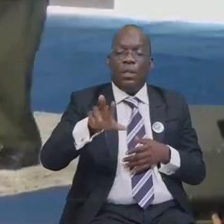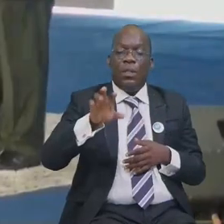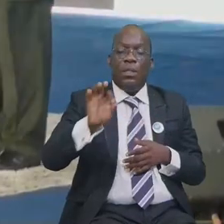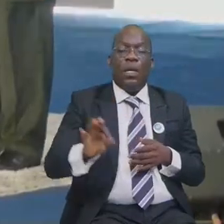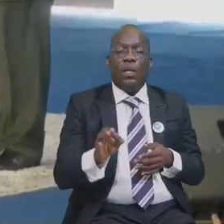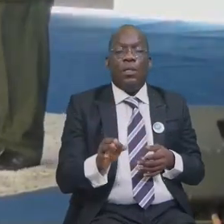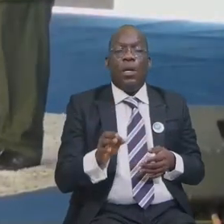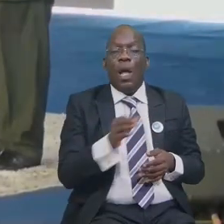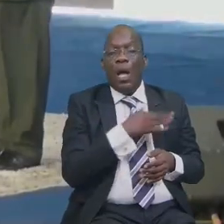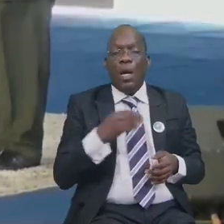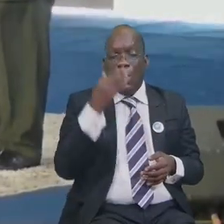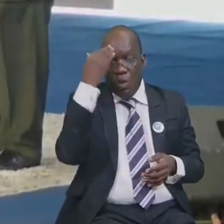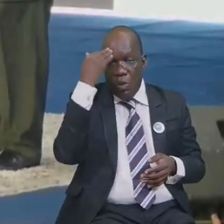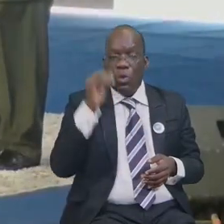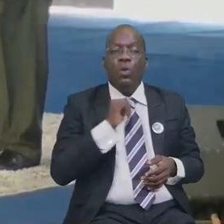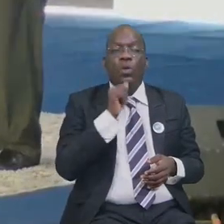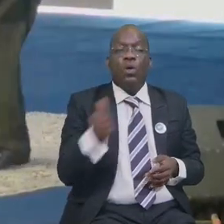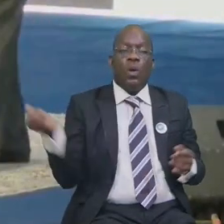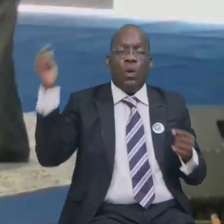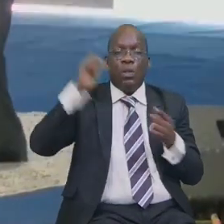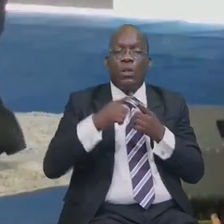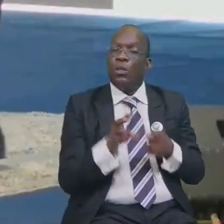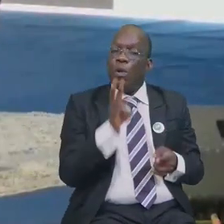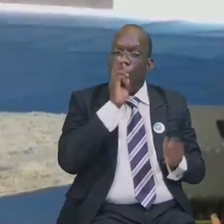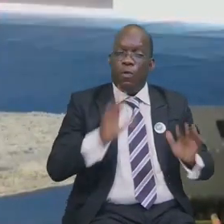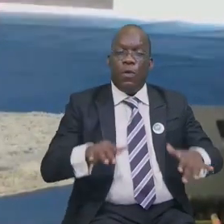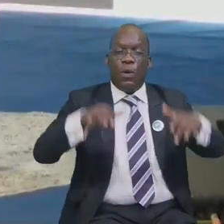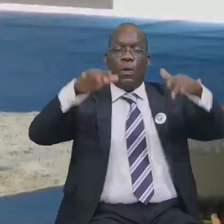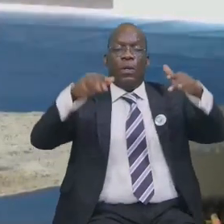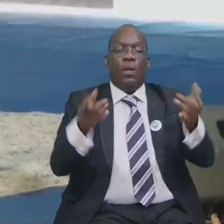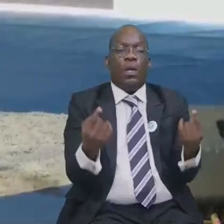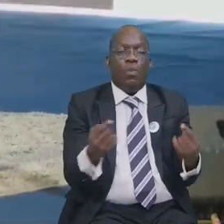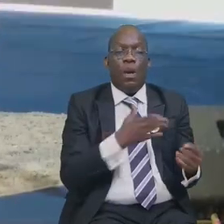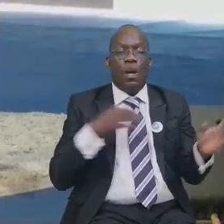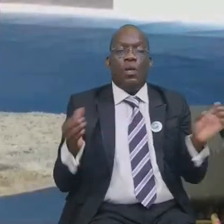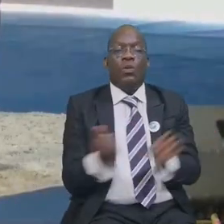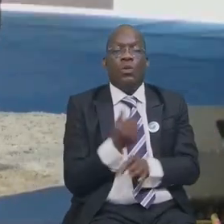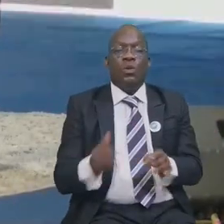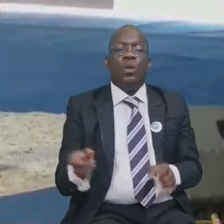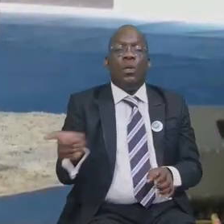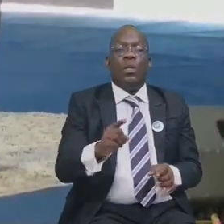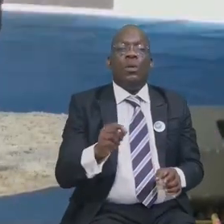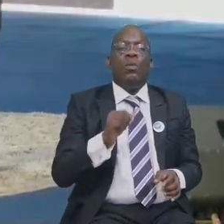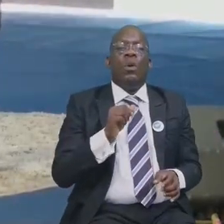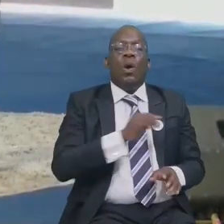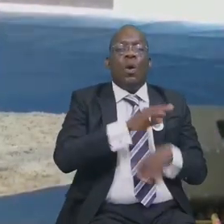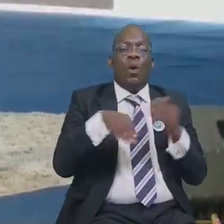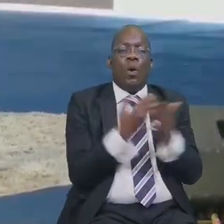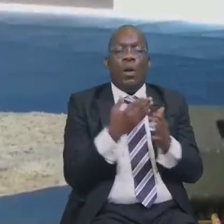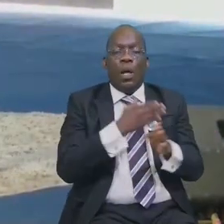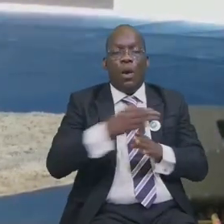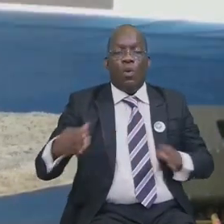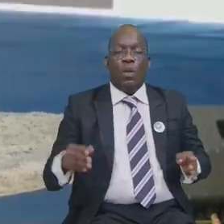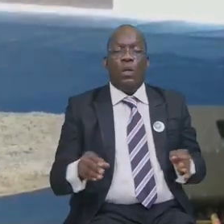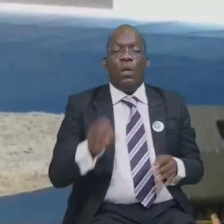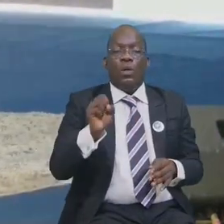et il ne se doutait de rien jusqu'à ce que le déluge vint et les emporta tous. Il en sera de